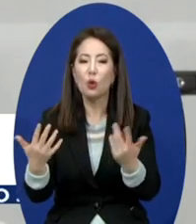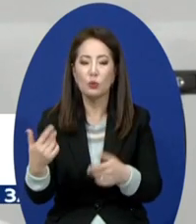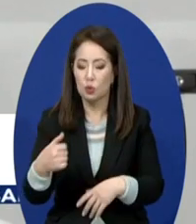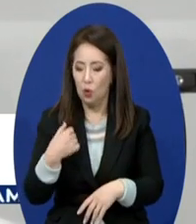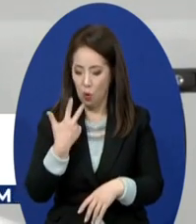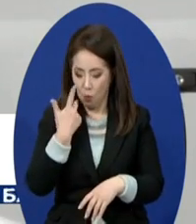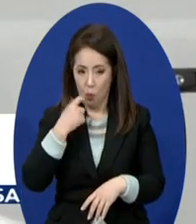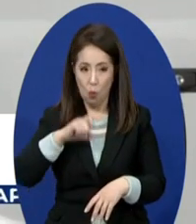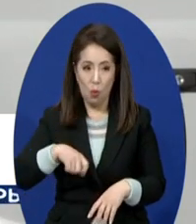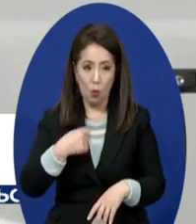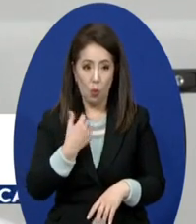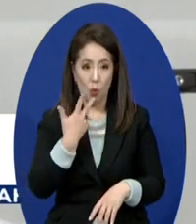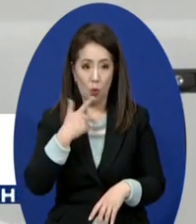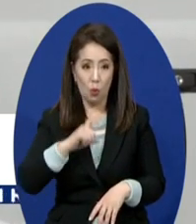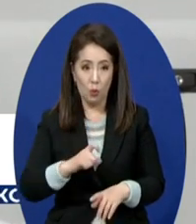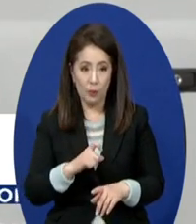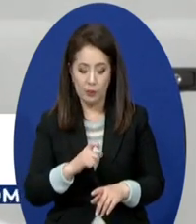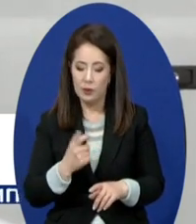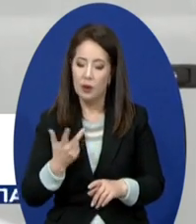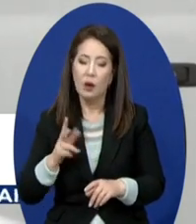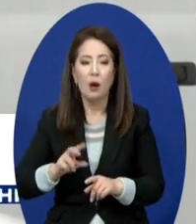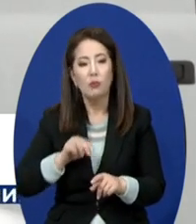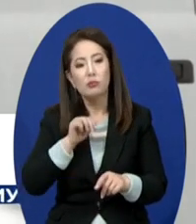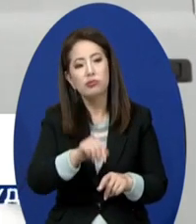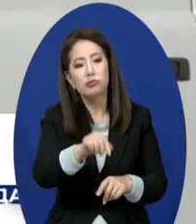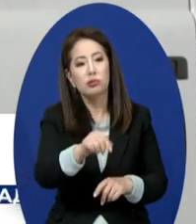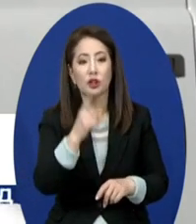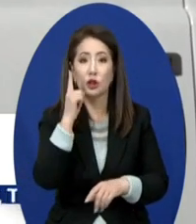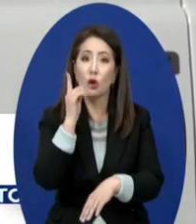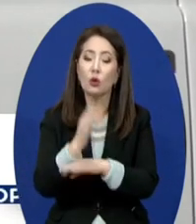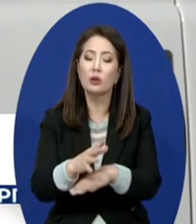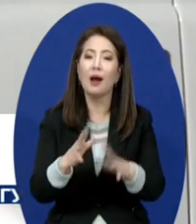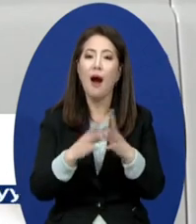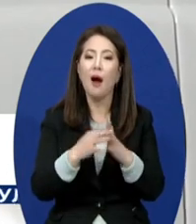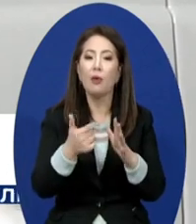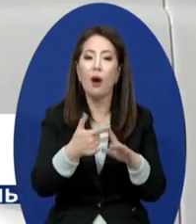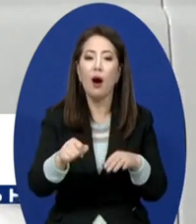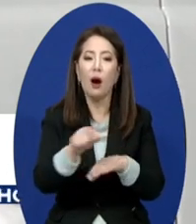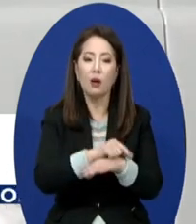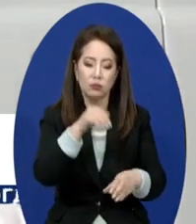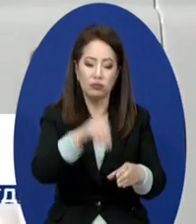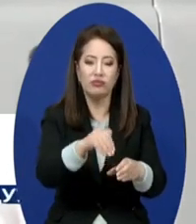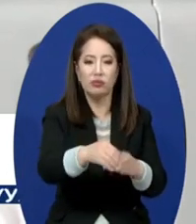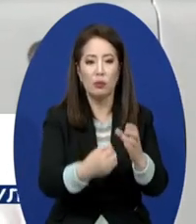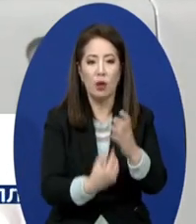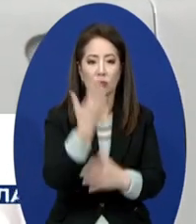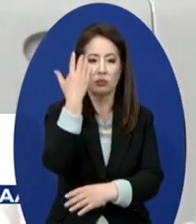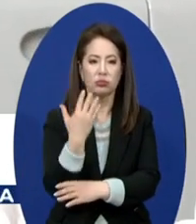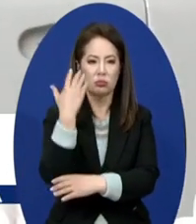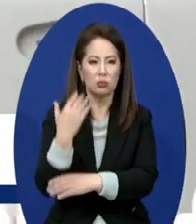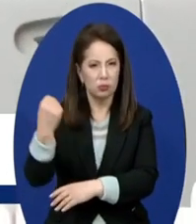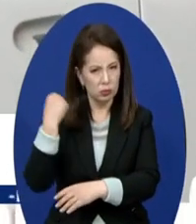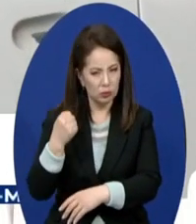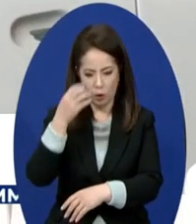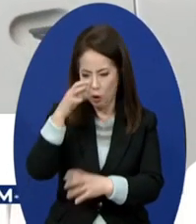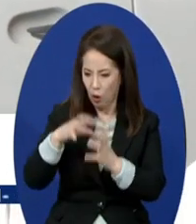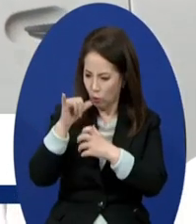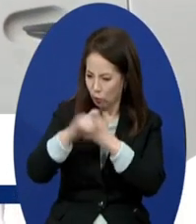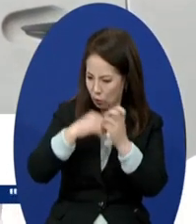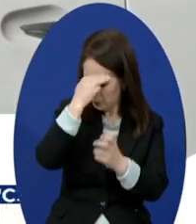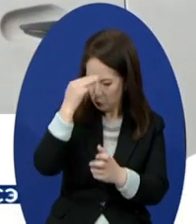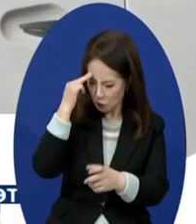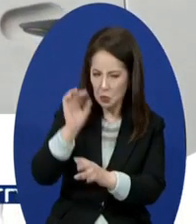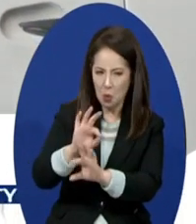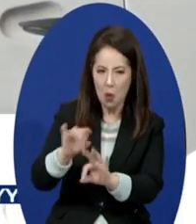гурван хүнтэй өдөртөө 10 га газар дээр мод тариалж байгаа. Ийм инновацийн шийдлүүд бас байна. Кимчлэнгээс ахуулаад ингээд олон улсын төрчлөг хөтөлбөрөд